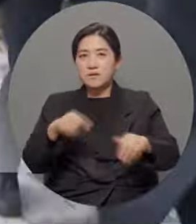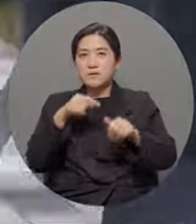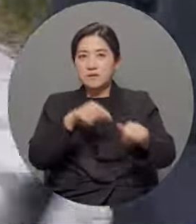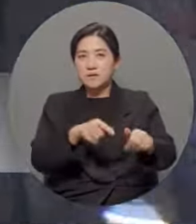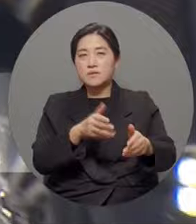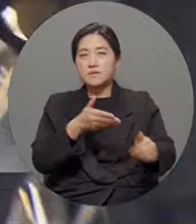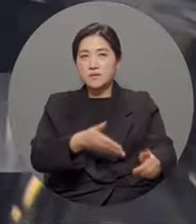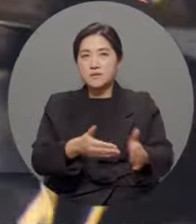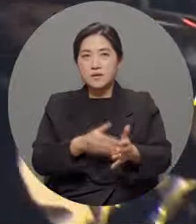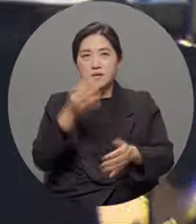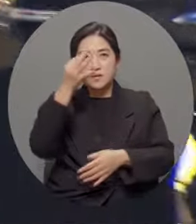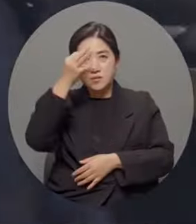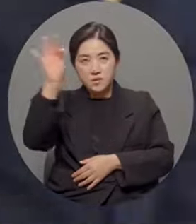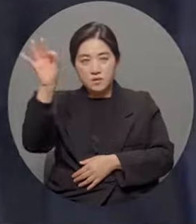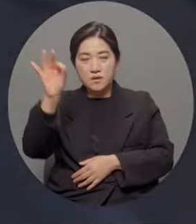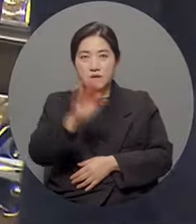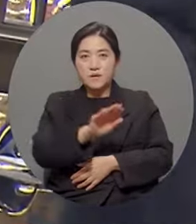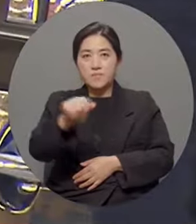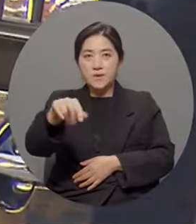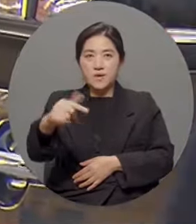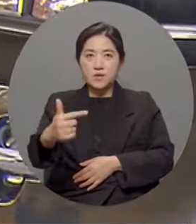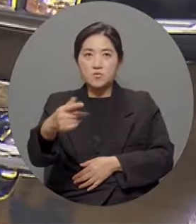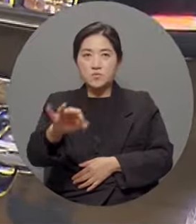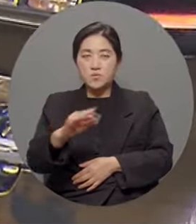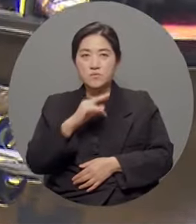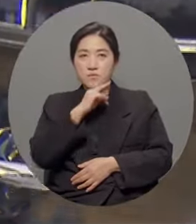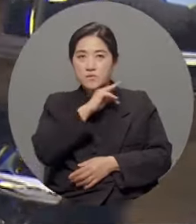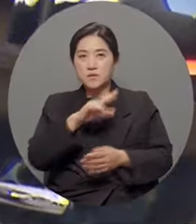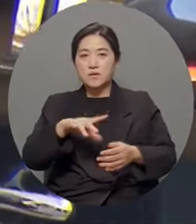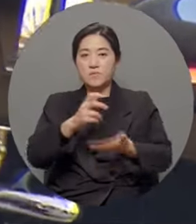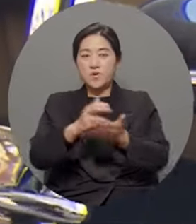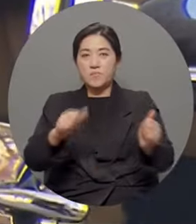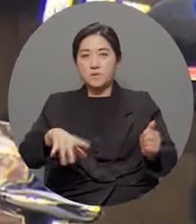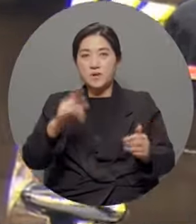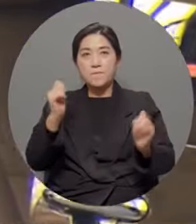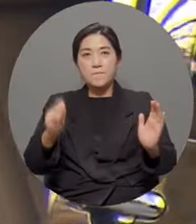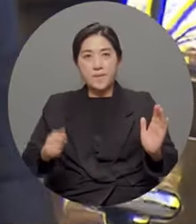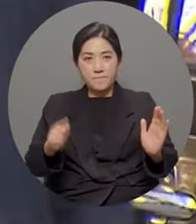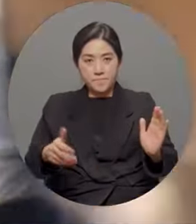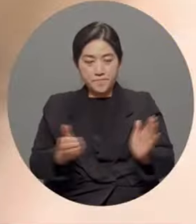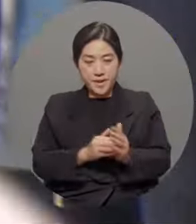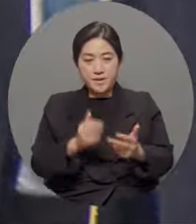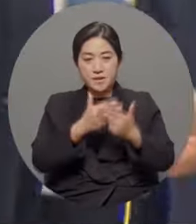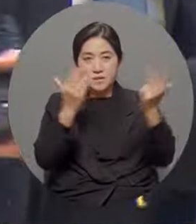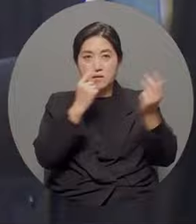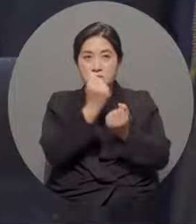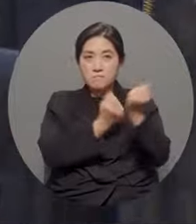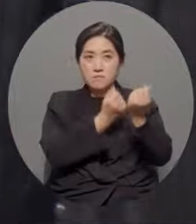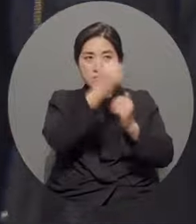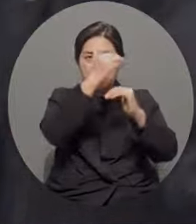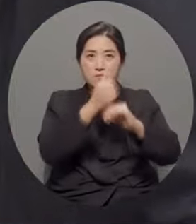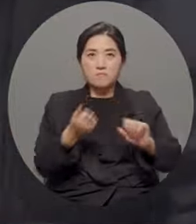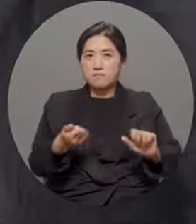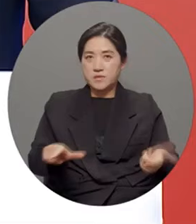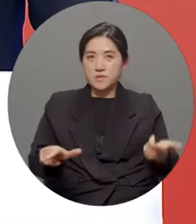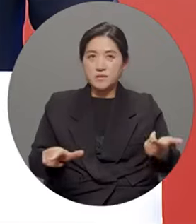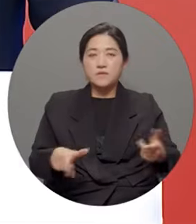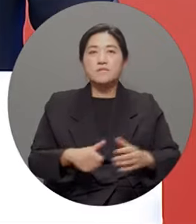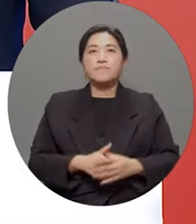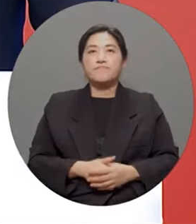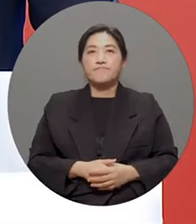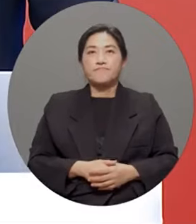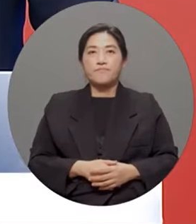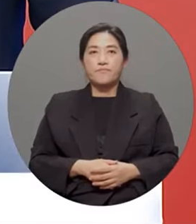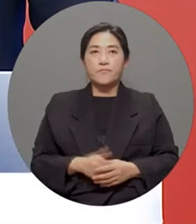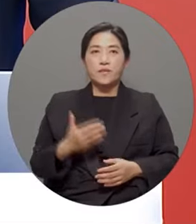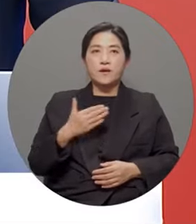인정했습니다. 백현동 의혹에 대한 첫 법원 판결인데 이재명 대표 해명과는 동떨어진 결론입니다.